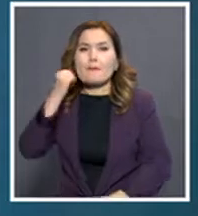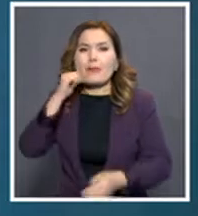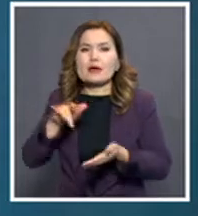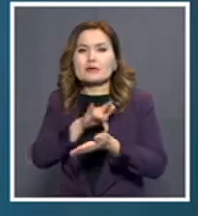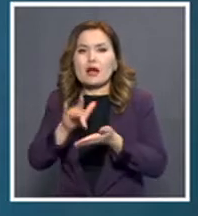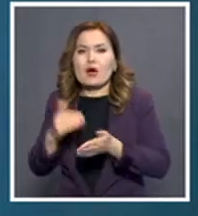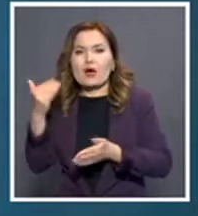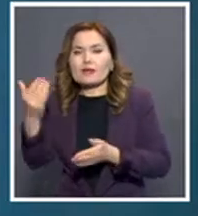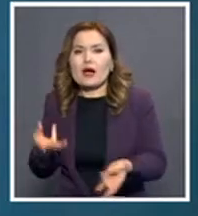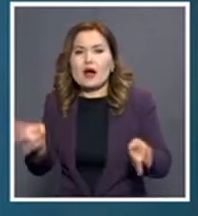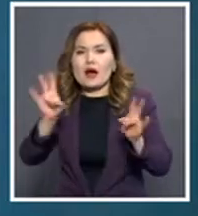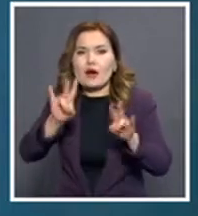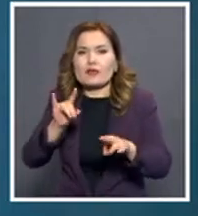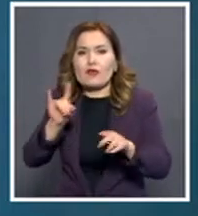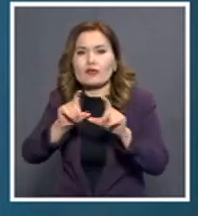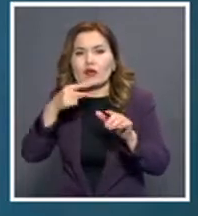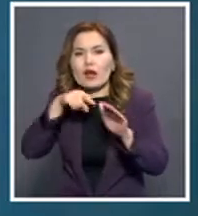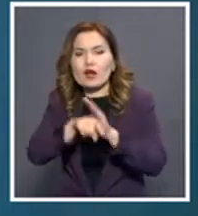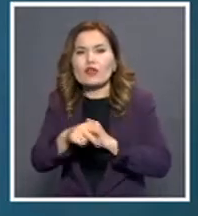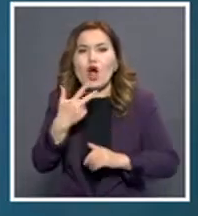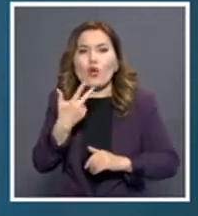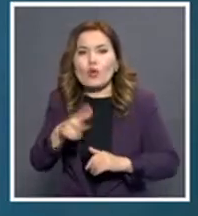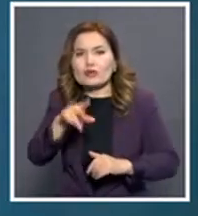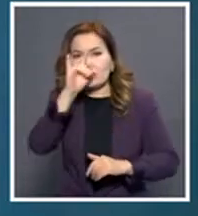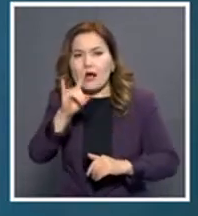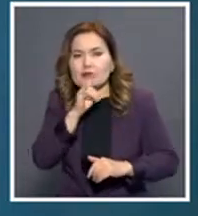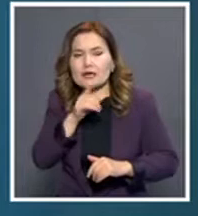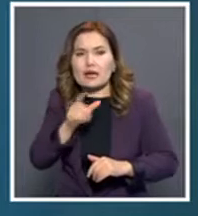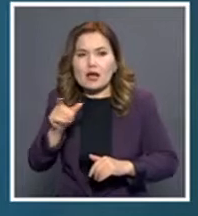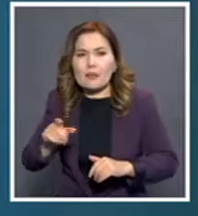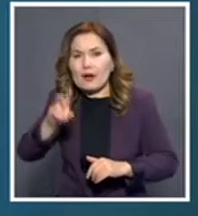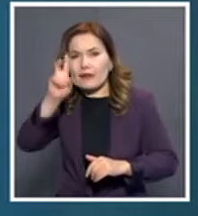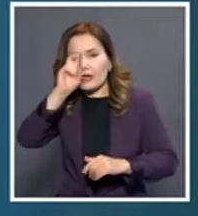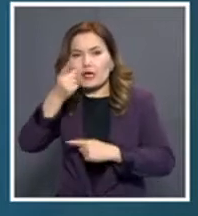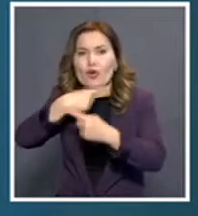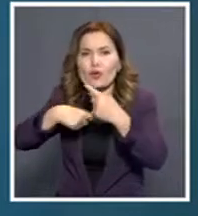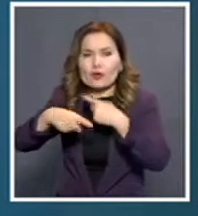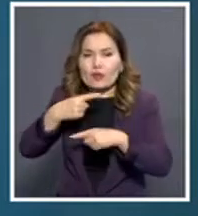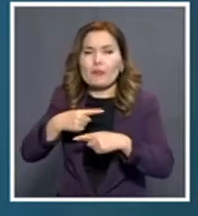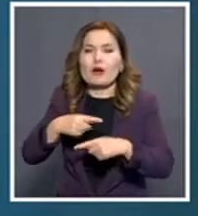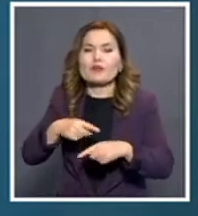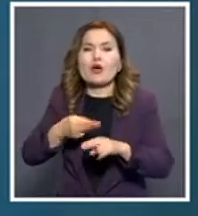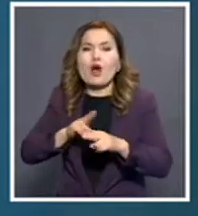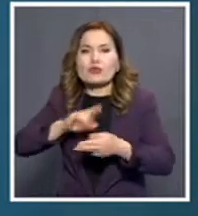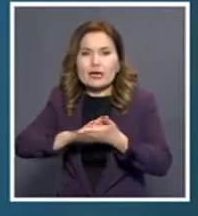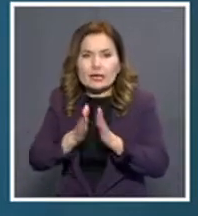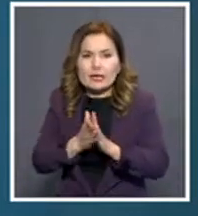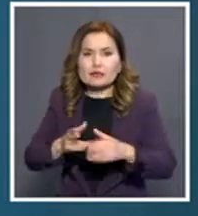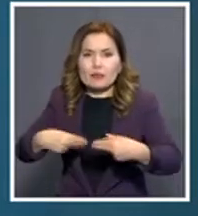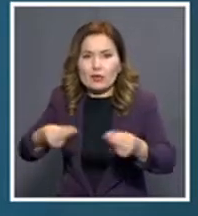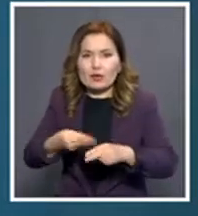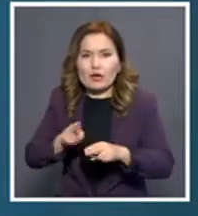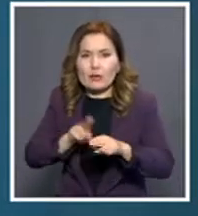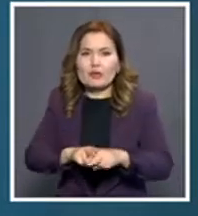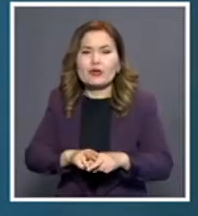Мәскеудің Внуково әуежайында қалып қойған 30 қазақстандықты елге қайтару туралы келісім жасалды. Бұл туралы Сыртқы істер министрлігінің өкілдері мәлімдеді.